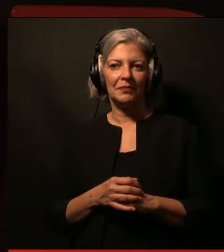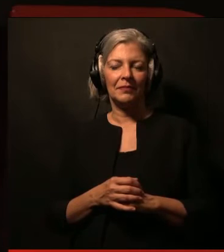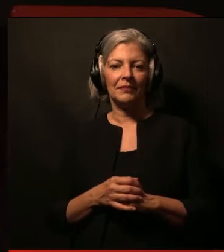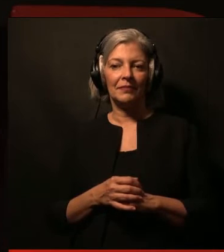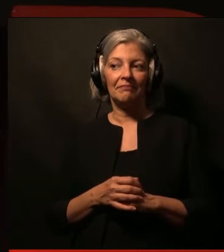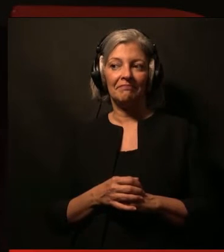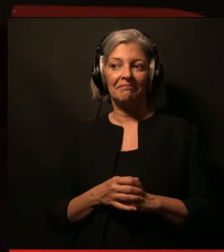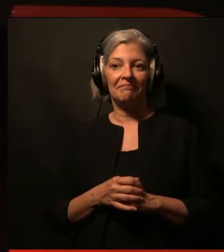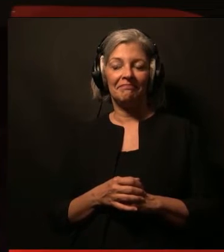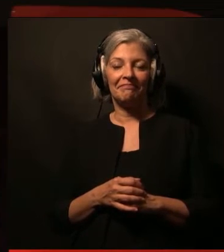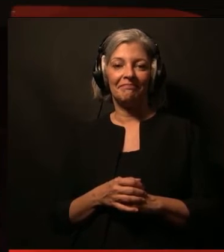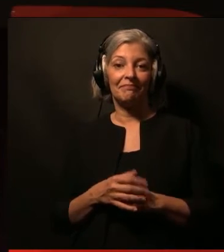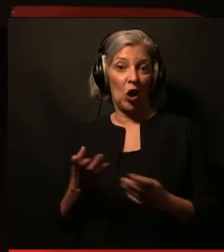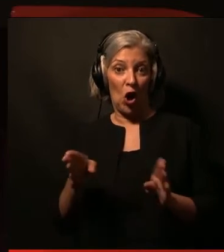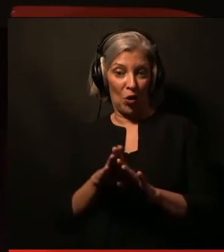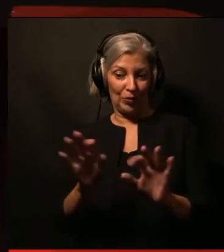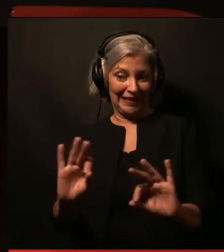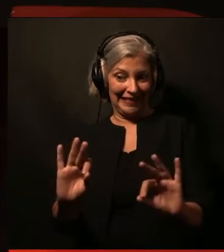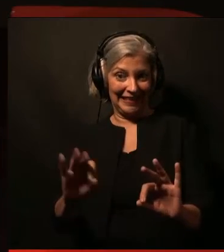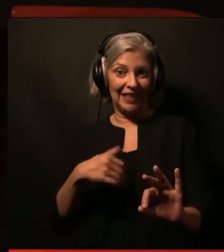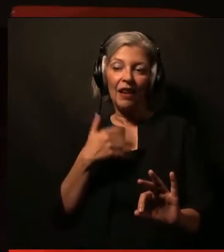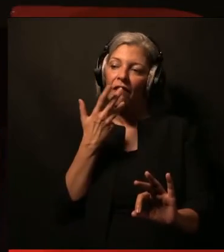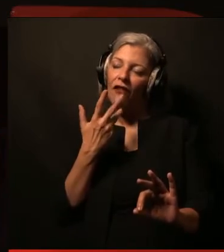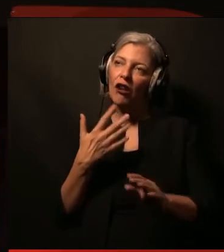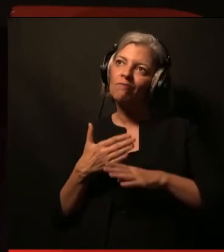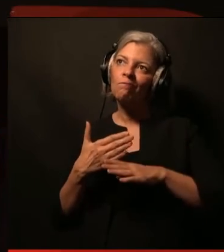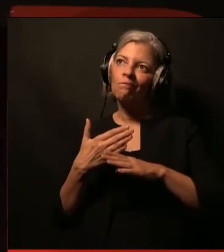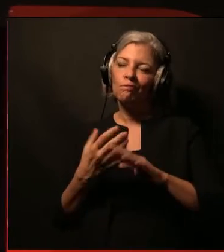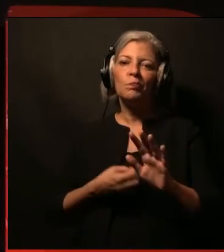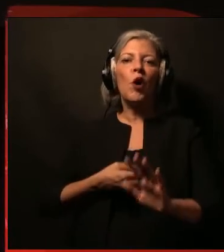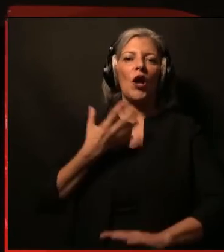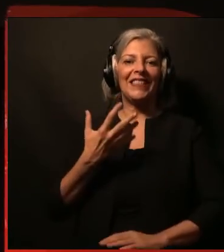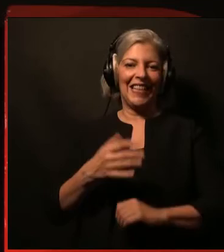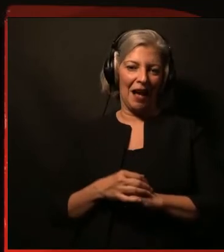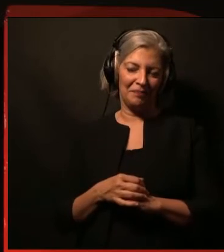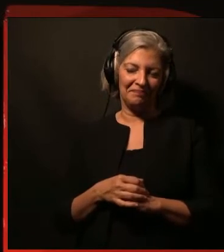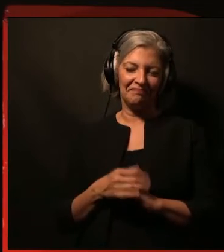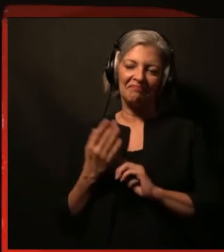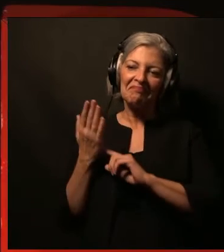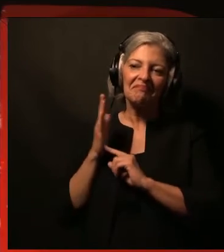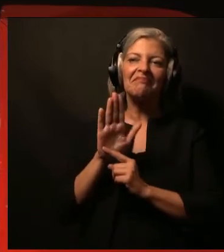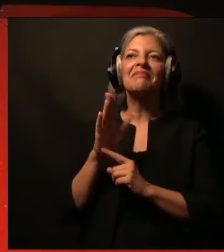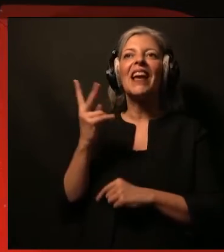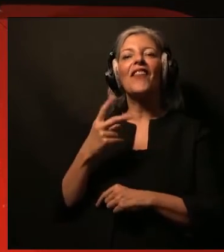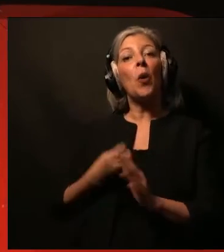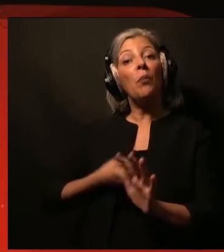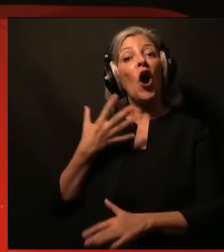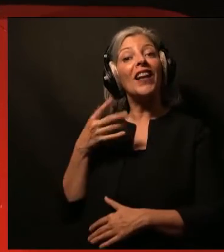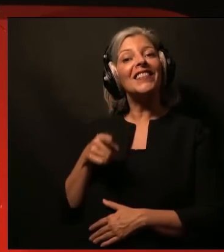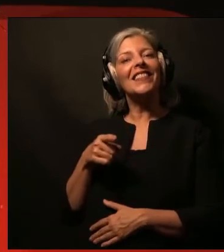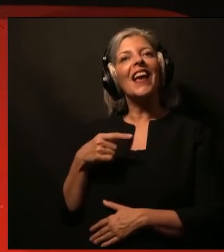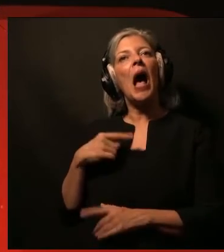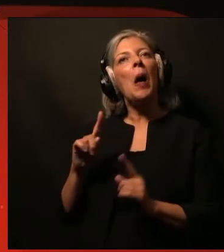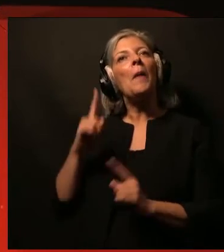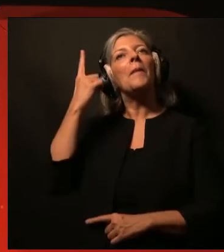prima di lasciarci vorrei condividere con voi una poesia che mi sta molto a cuore e che mi segue dal primo giorno di questo mio